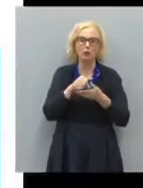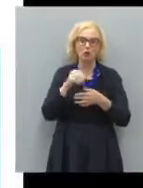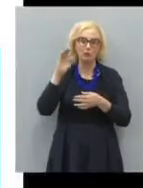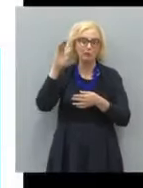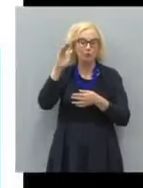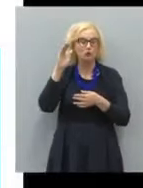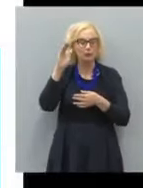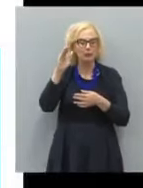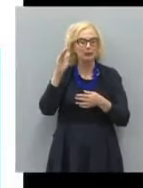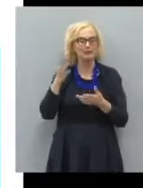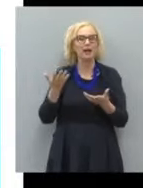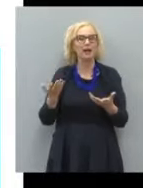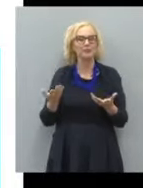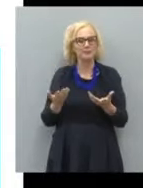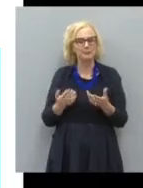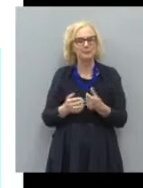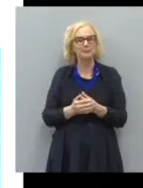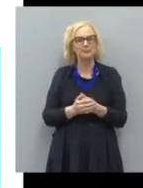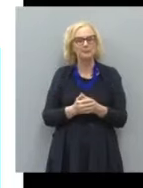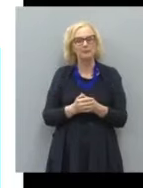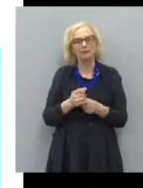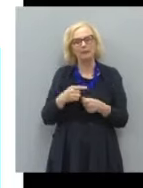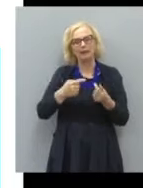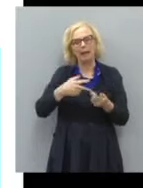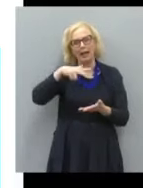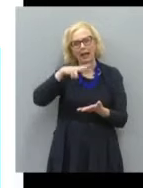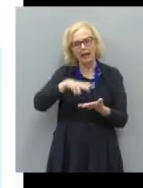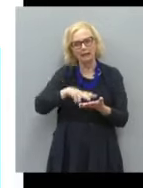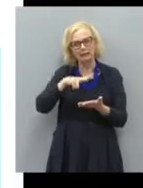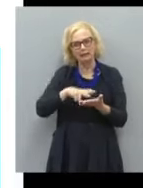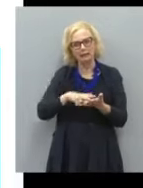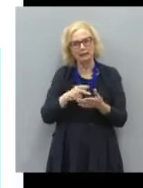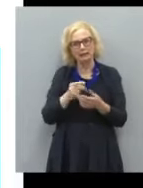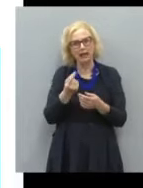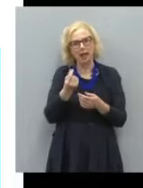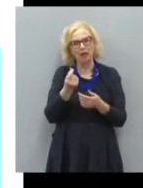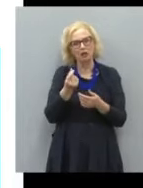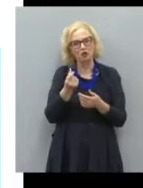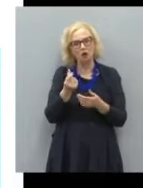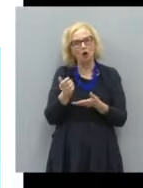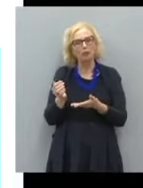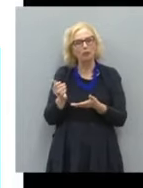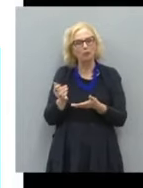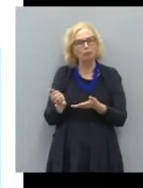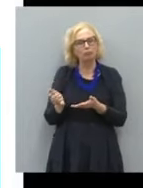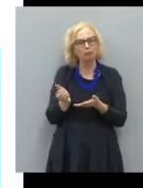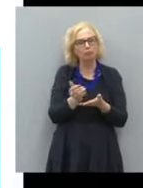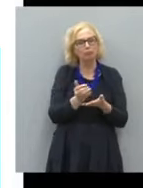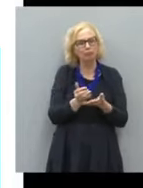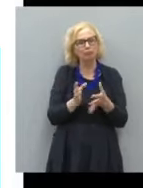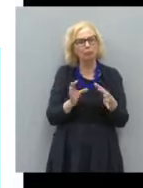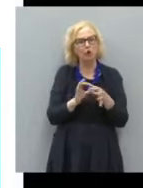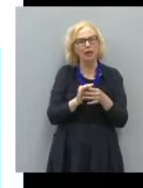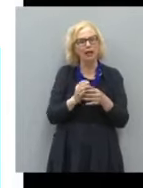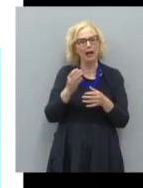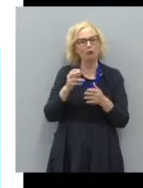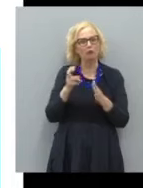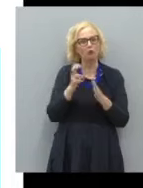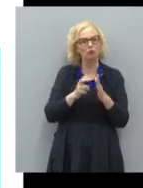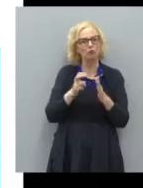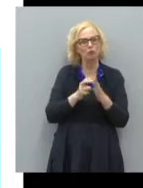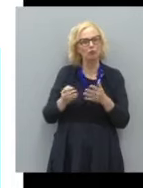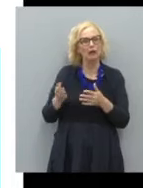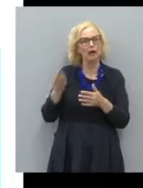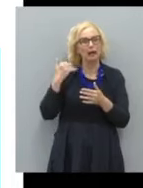garantiranno un afflusso sufficiente soprattutto per i gettiti arretrati e la restituzione delle